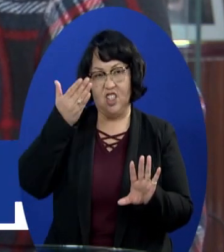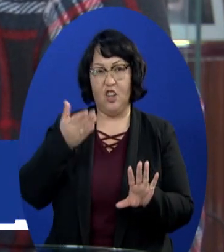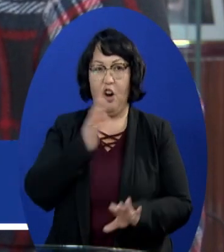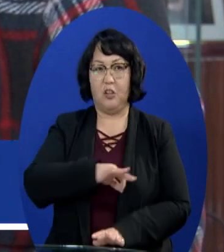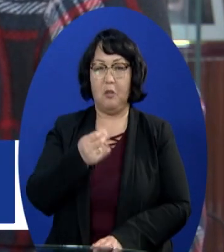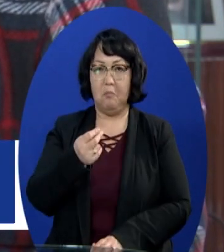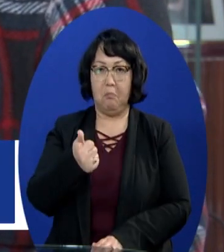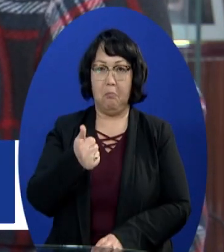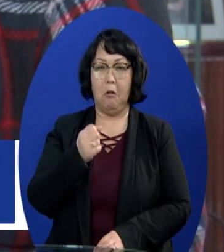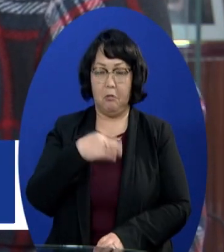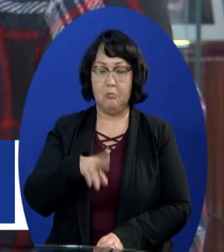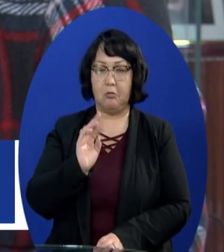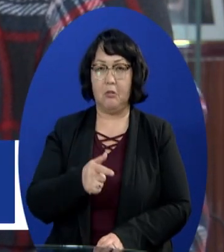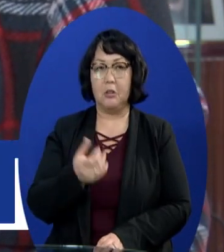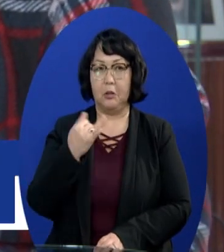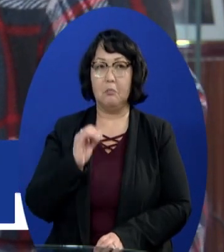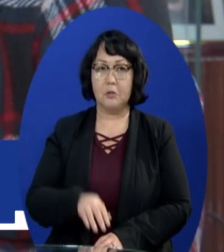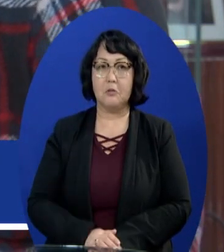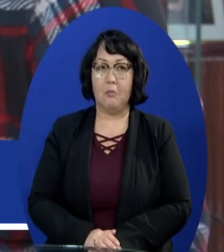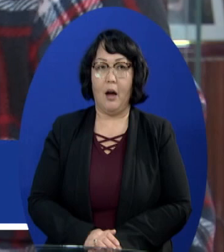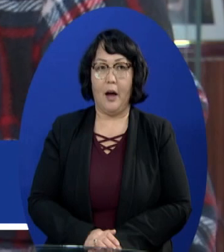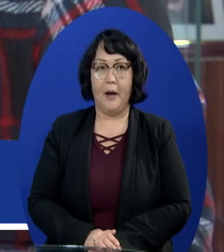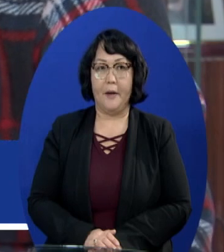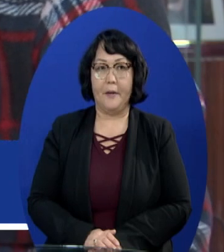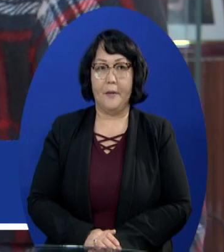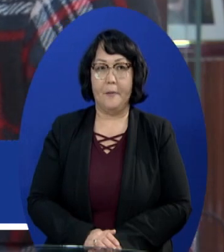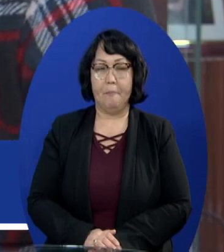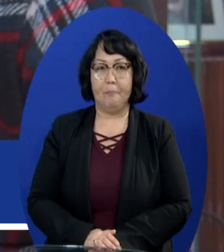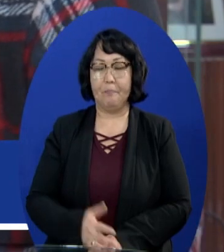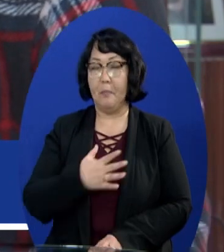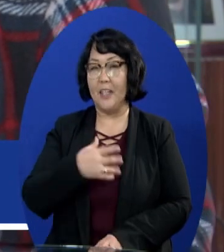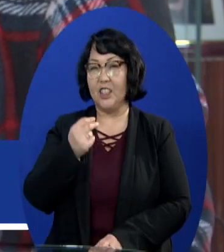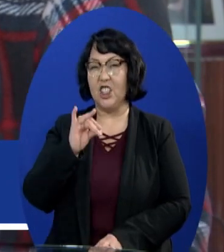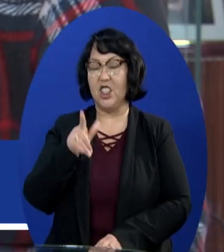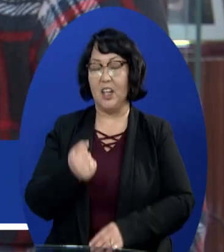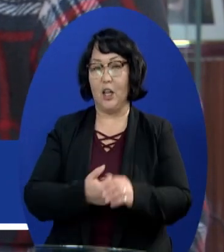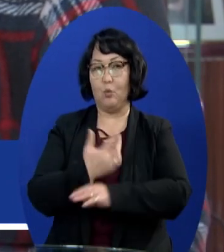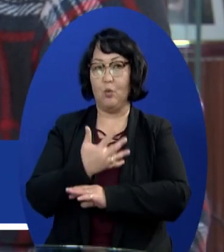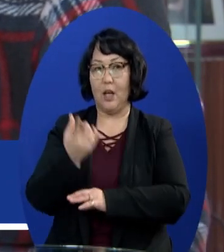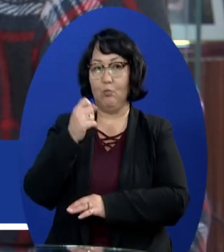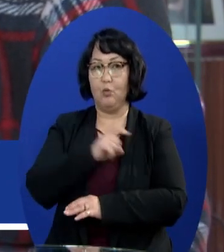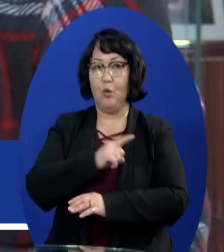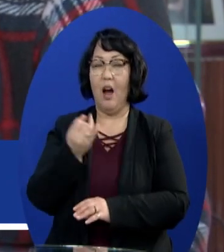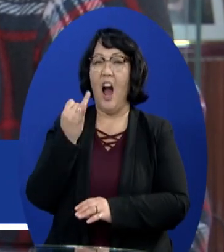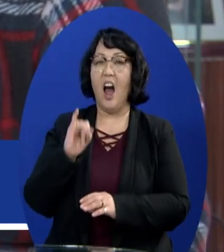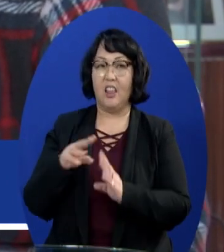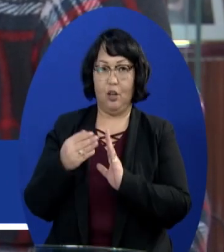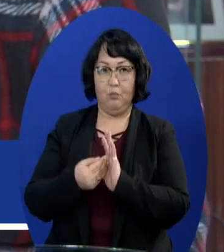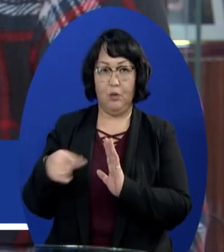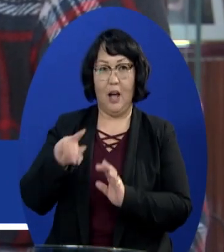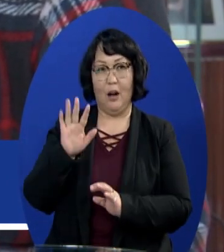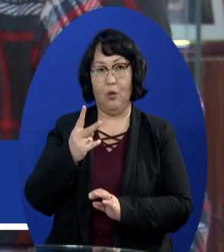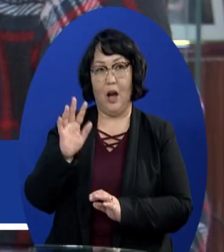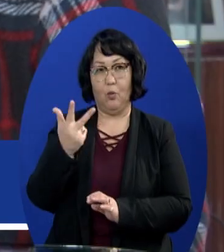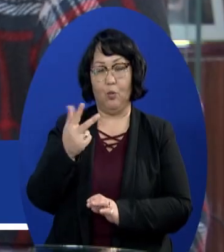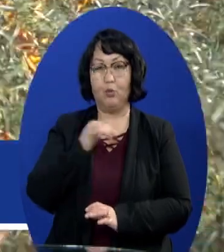орлого олж явах чинь ийм л болсон байна л да. Манараас одоо тэрсэн төрөвч айл бол одоо зарим 12-13 тонн